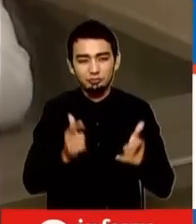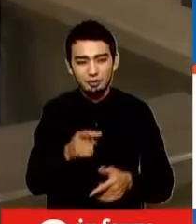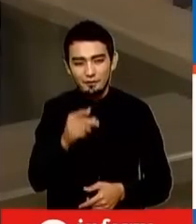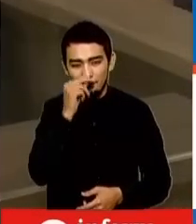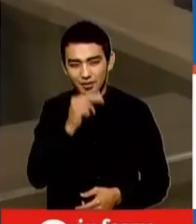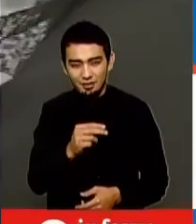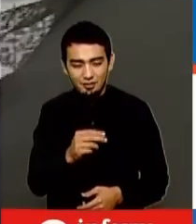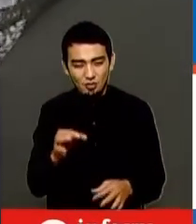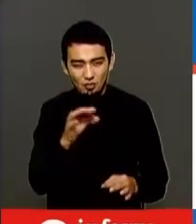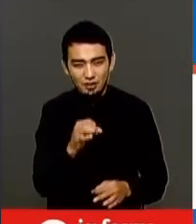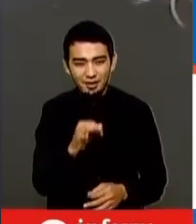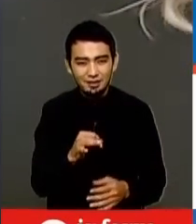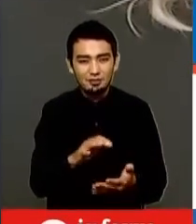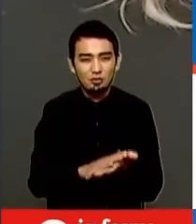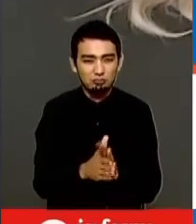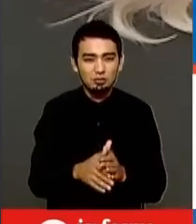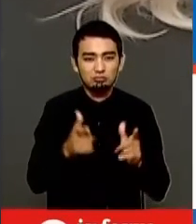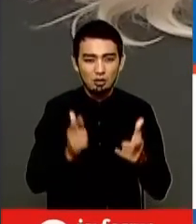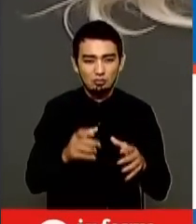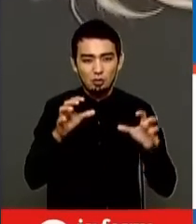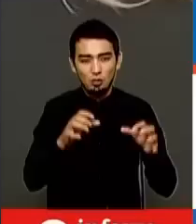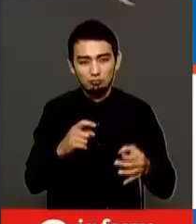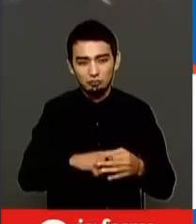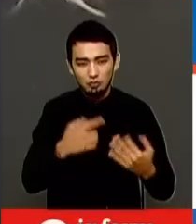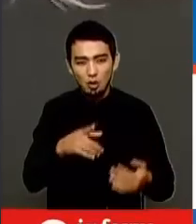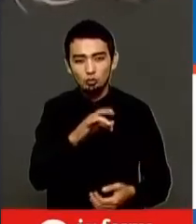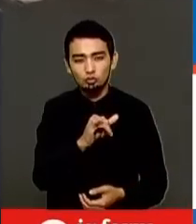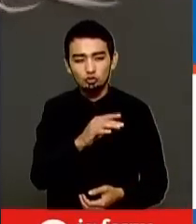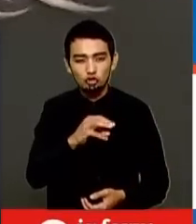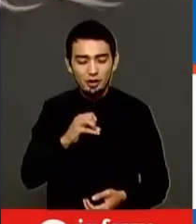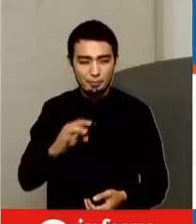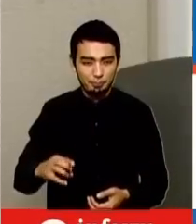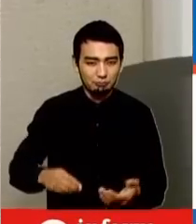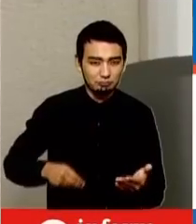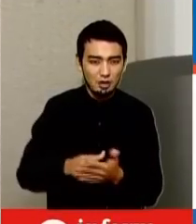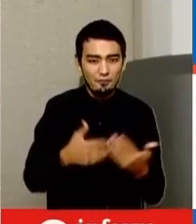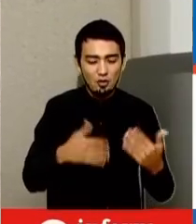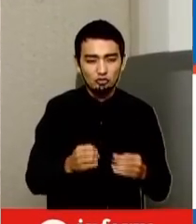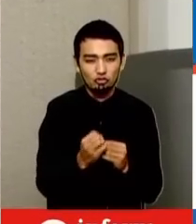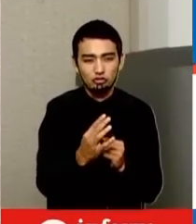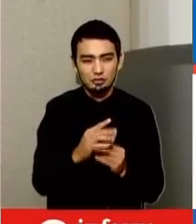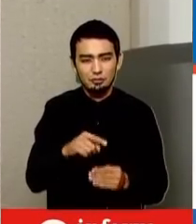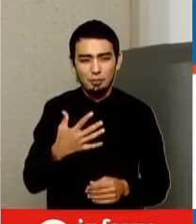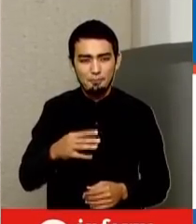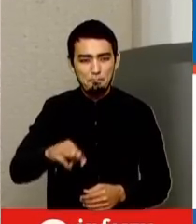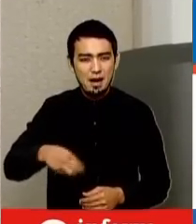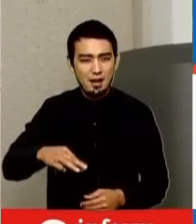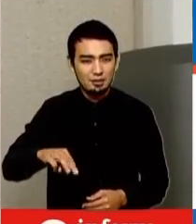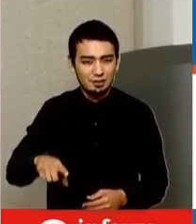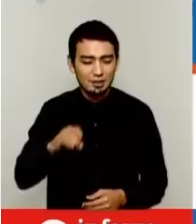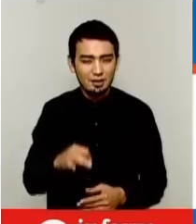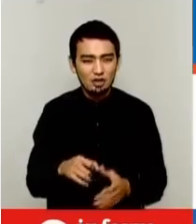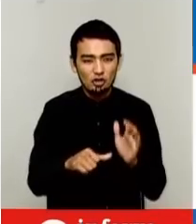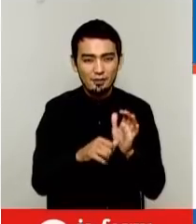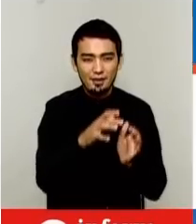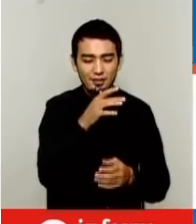вины. Сделку сочли законной, так как подсудимые возместили ущерб в размере 14,5 миллиардов тенге. Отмечу, 6